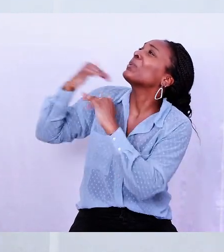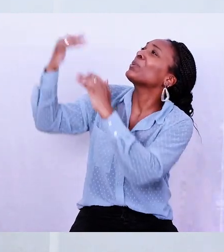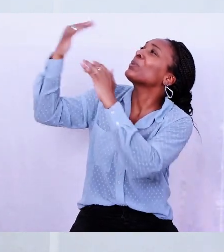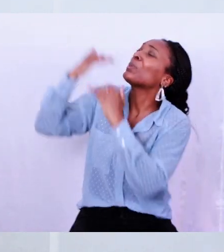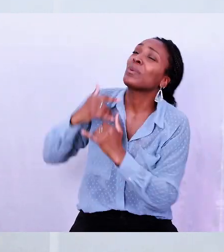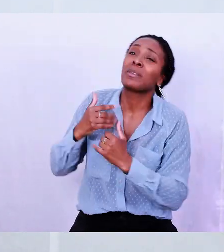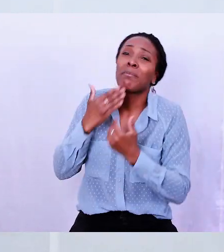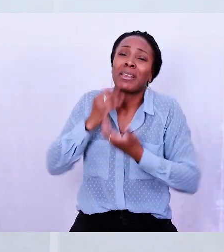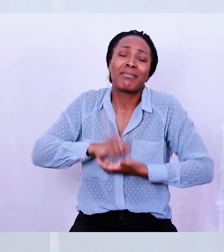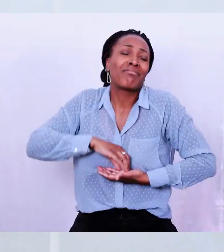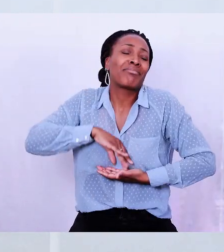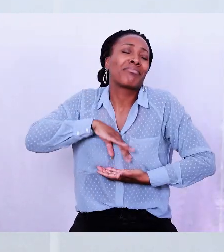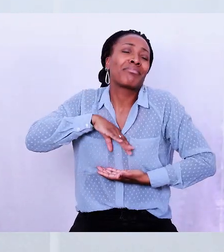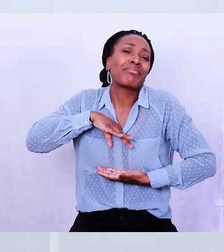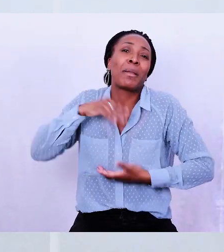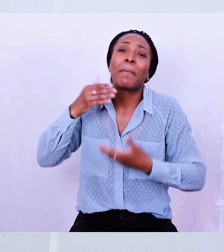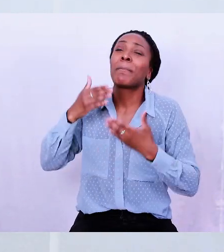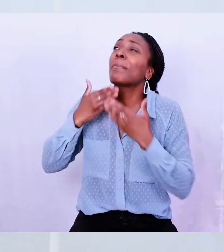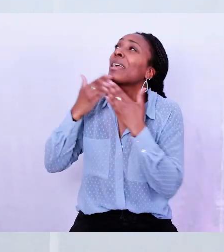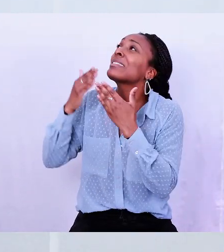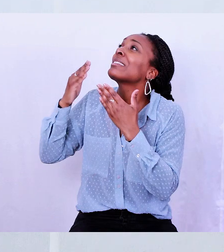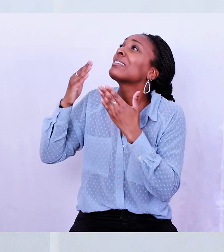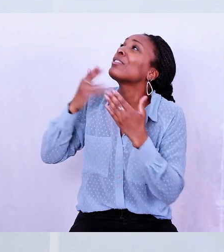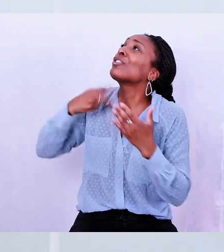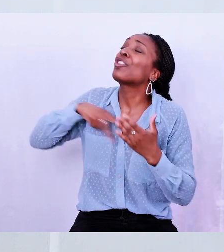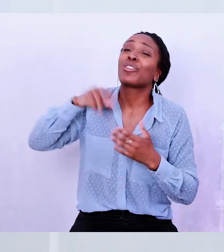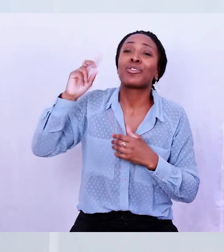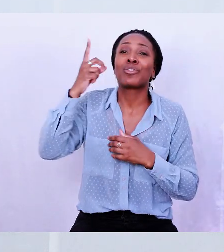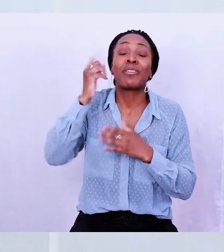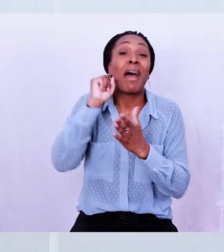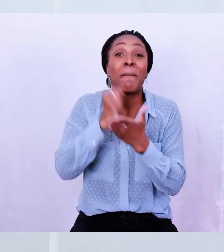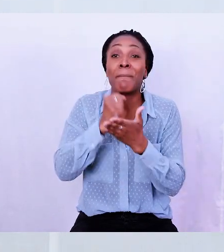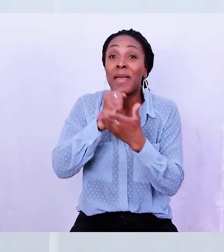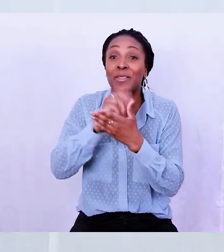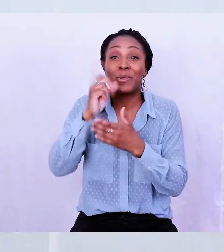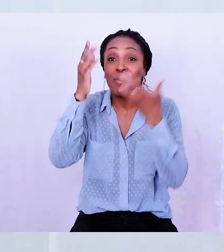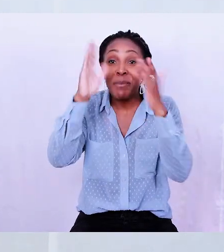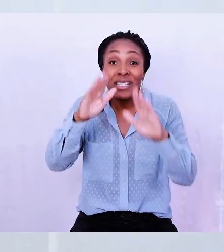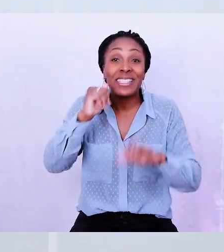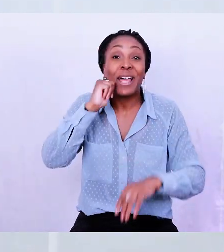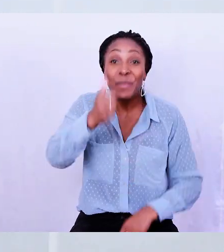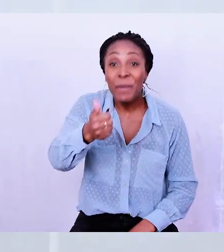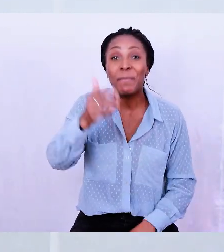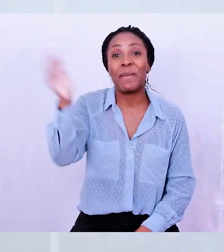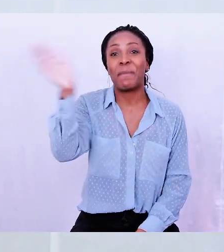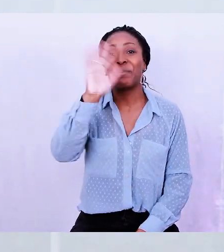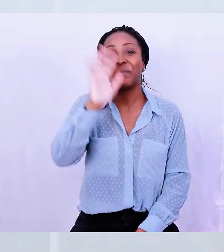gloire à ton Saint-Nom. Merci, notre Dieu. Amen. Que Dieu vous bénisse, on se retrouve demain.